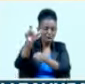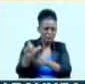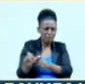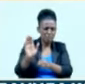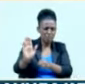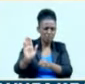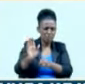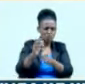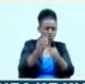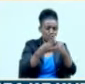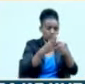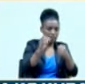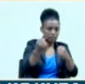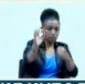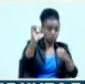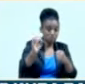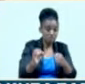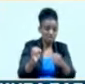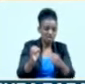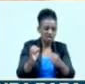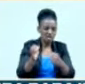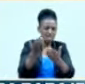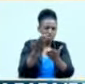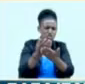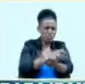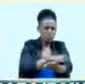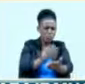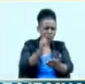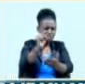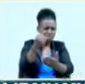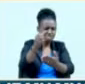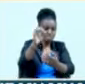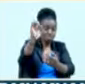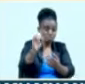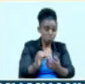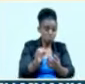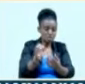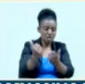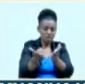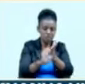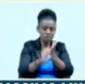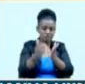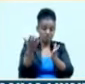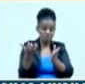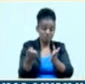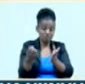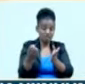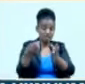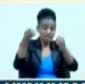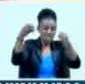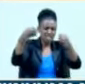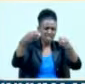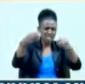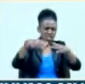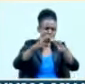nka 95%. So birasaba ingufu kugira ngo aho 5% harimo bya bibazo byagiye bigaragara